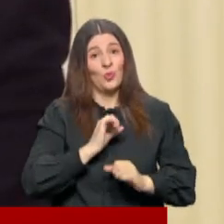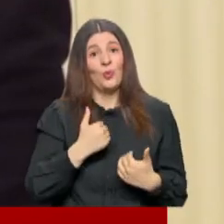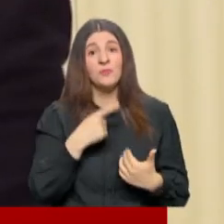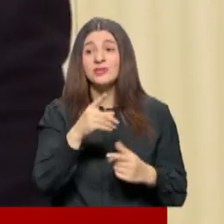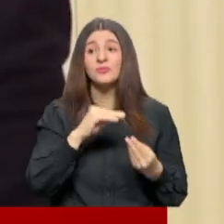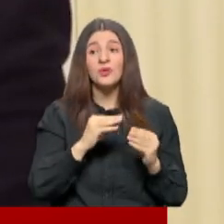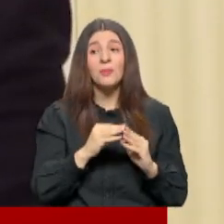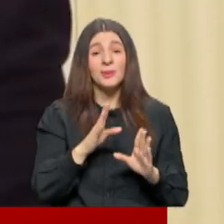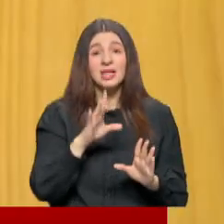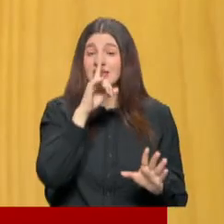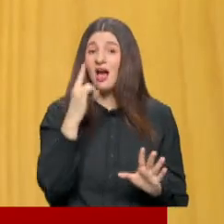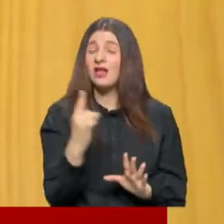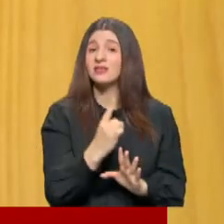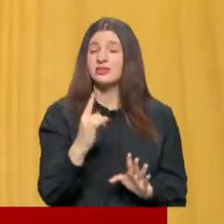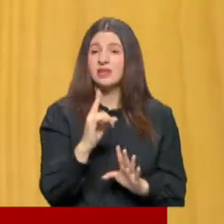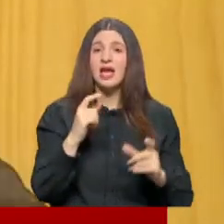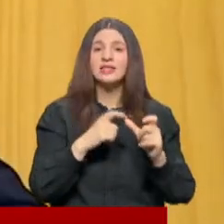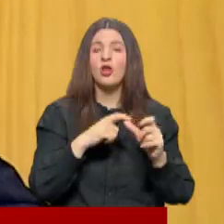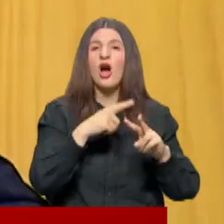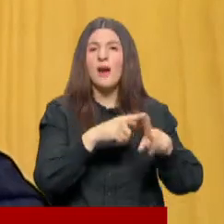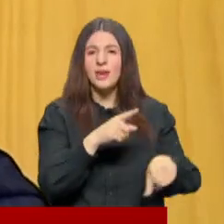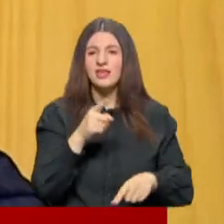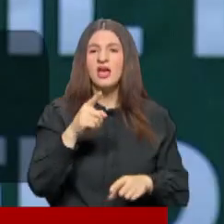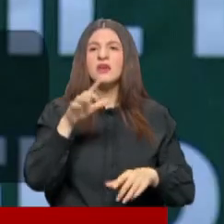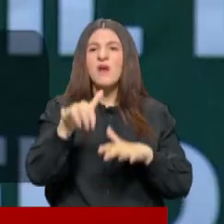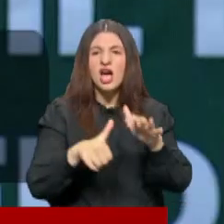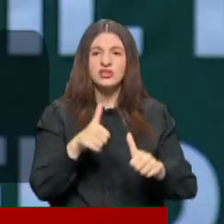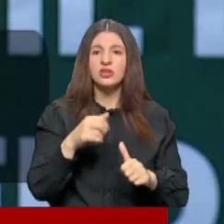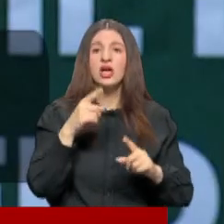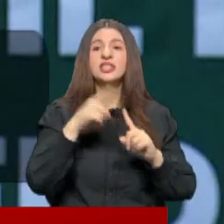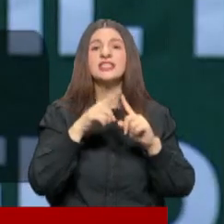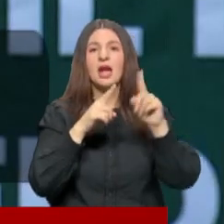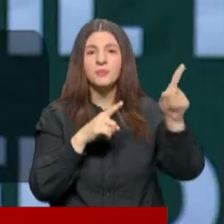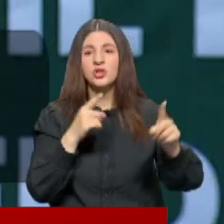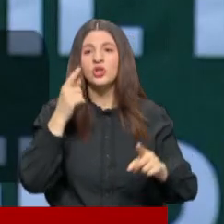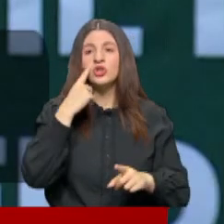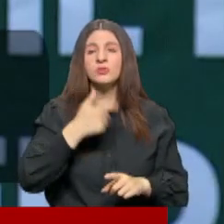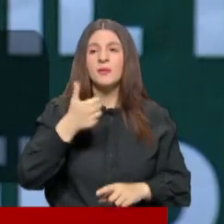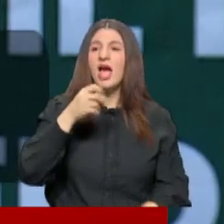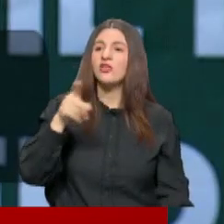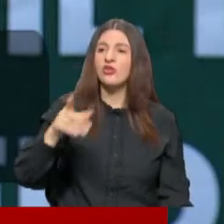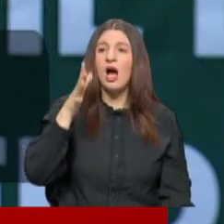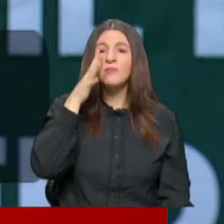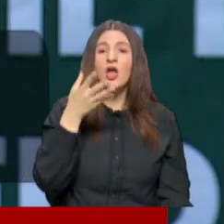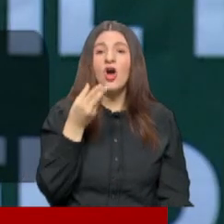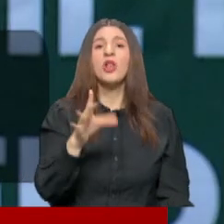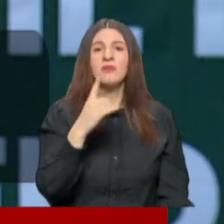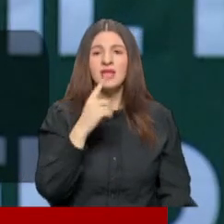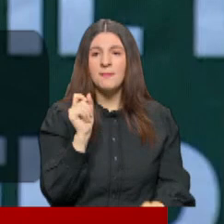kırıklığı bizim problemimiz Yalnızlık Ahmet Mandacı dır Trabzon Cumhurbaşkanı Erdoğan